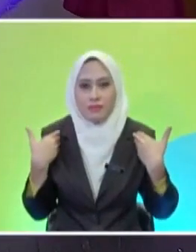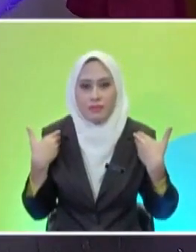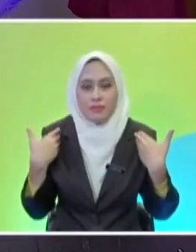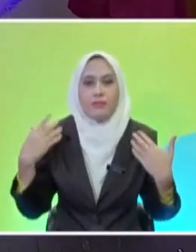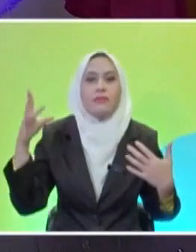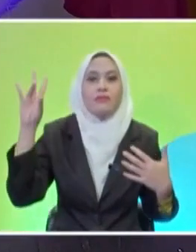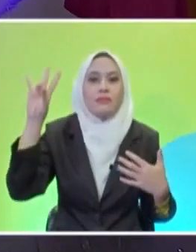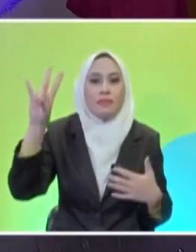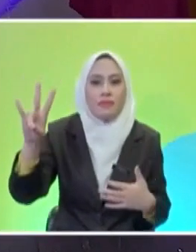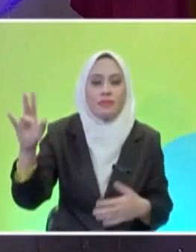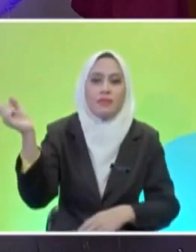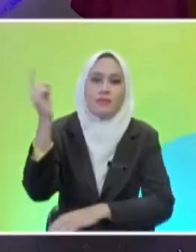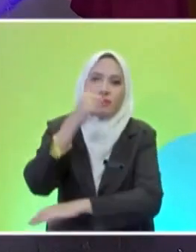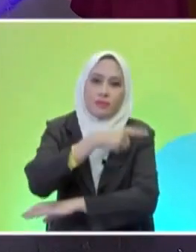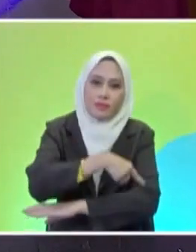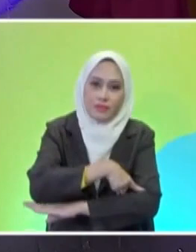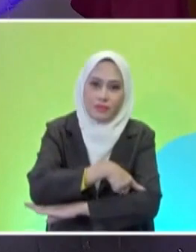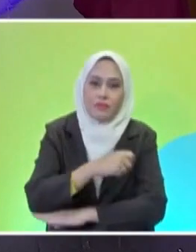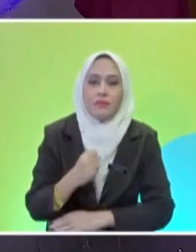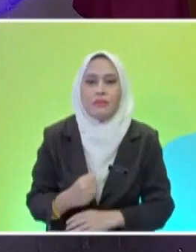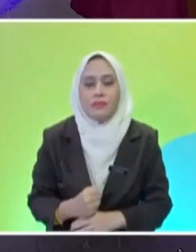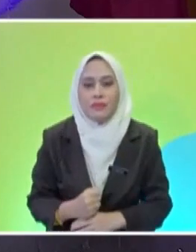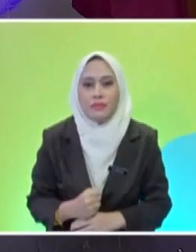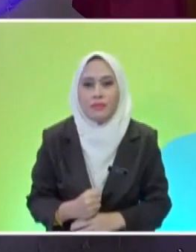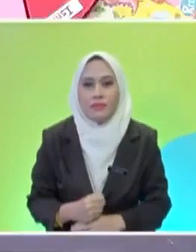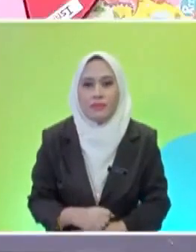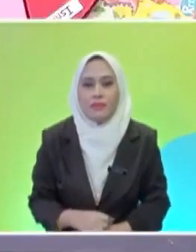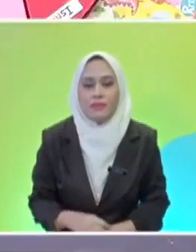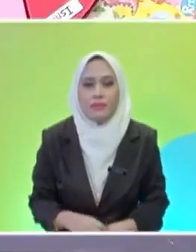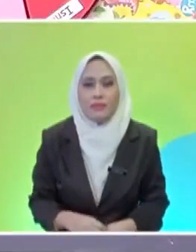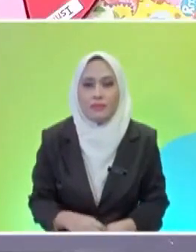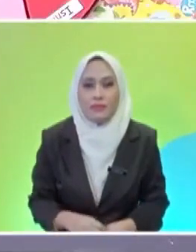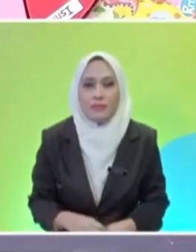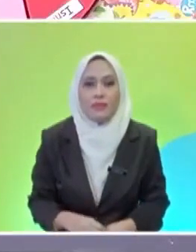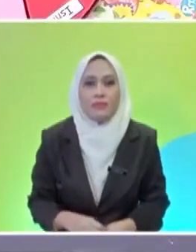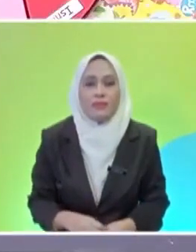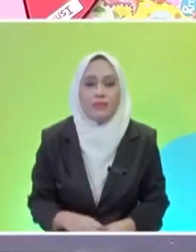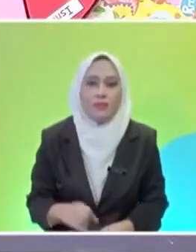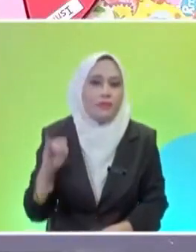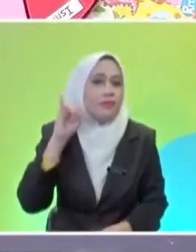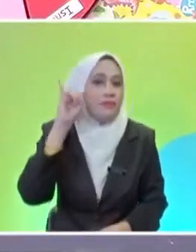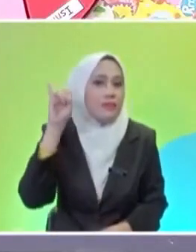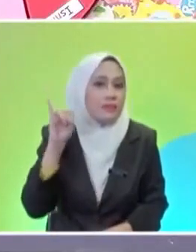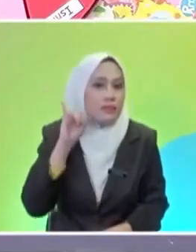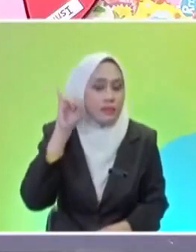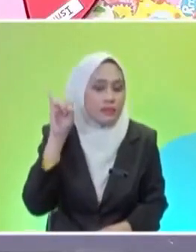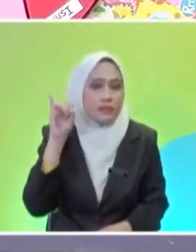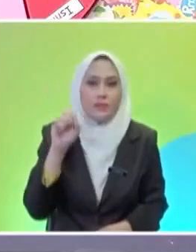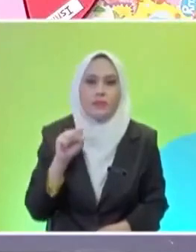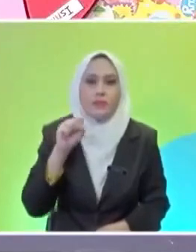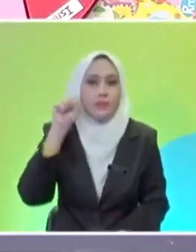7 hari. Ada 7 hari. Okey, boleh baca sama-sama. Isnin.